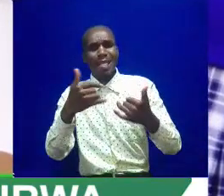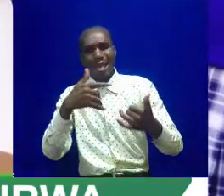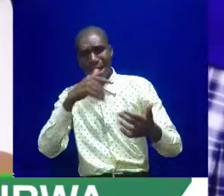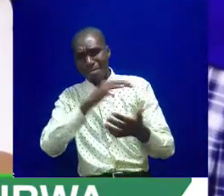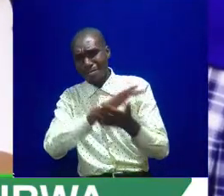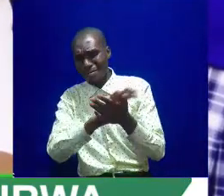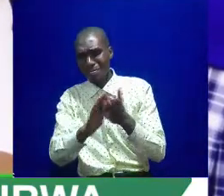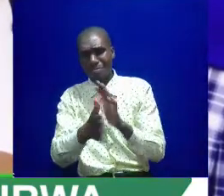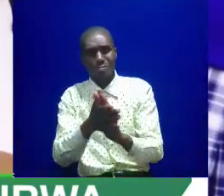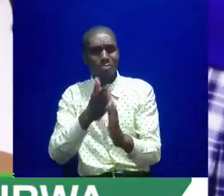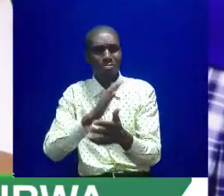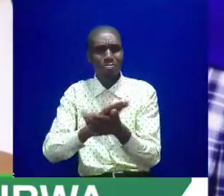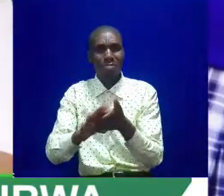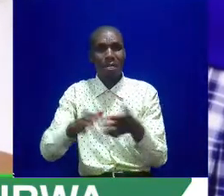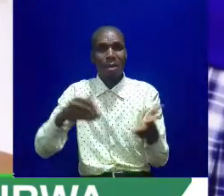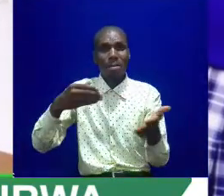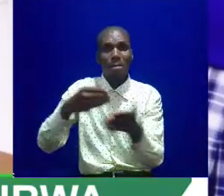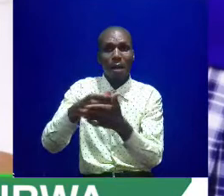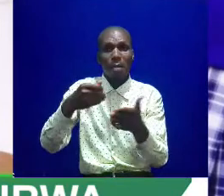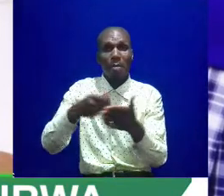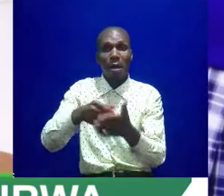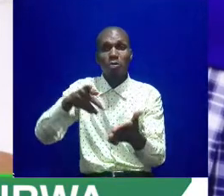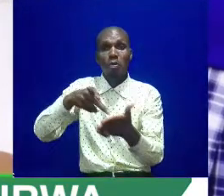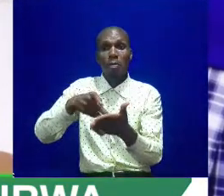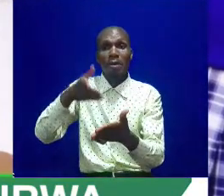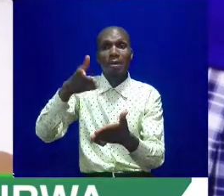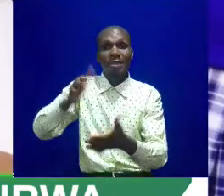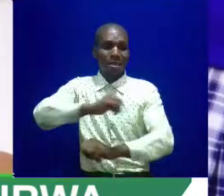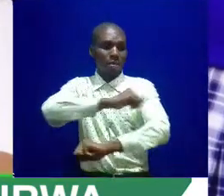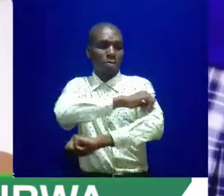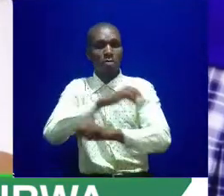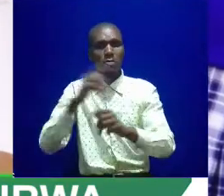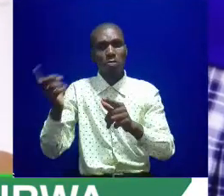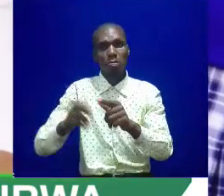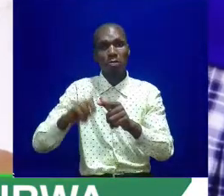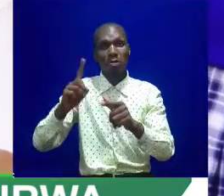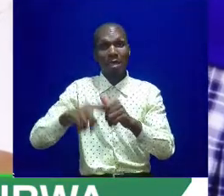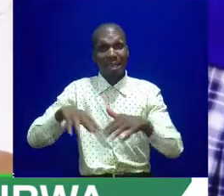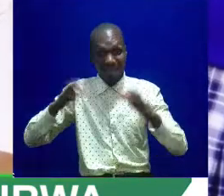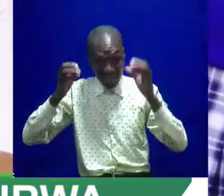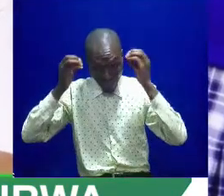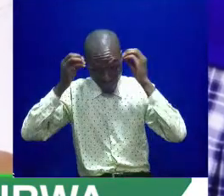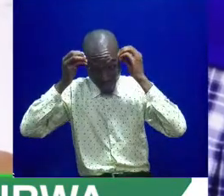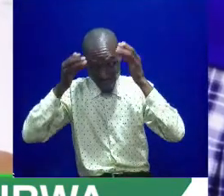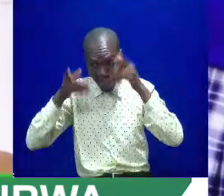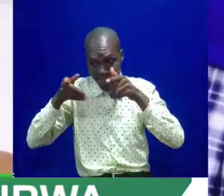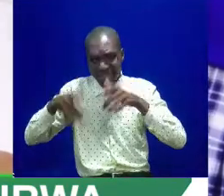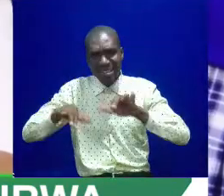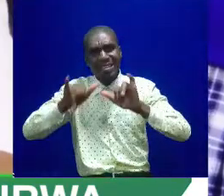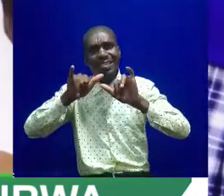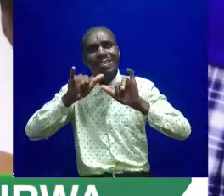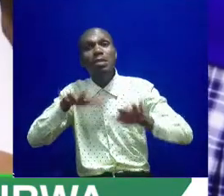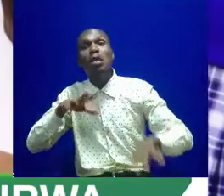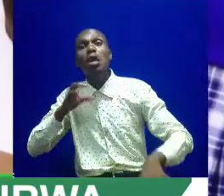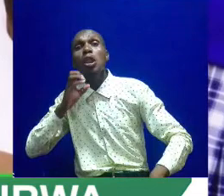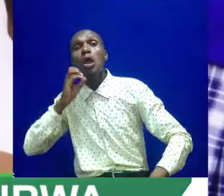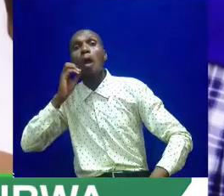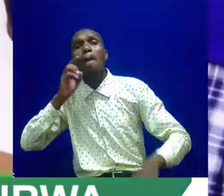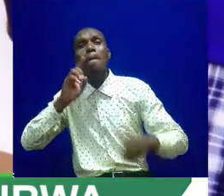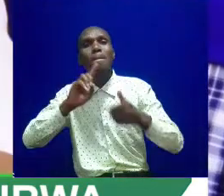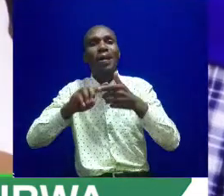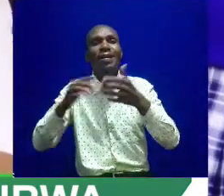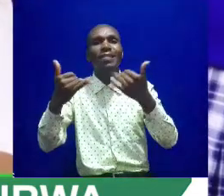kukosa karo ya shule basi mtoto huyu alibakia pale nyumbani. Lakini leo